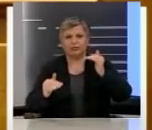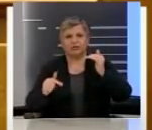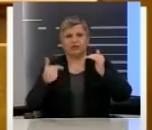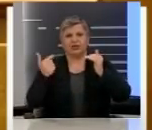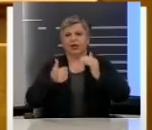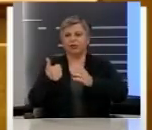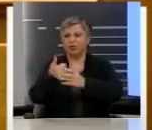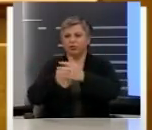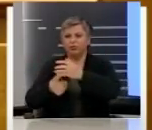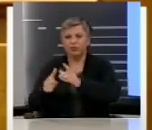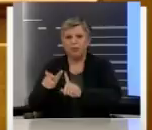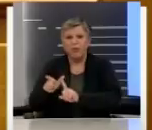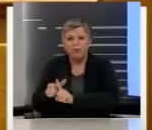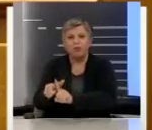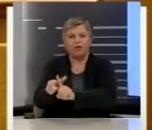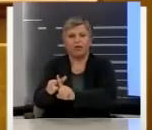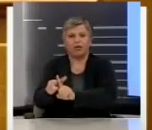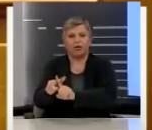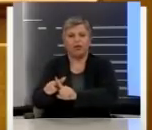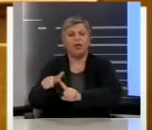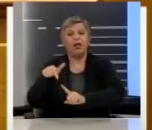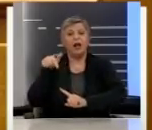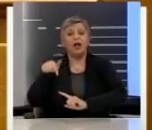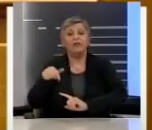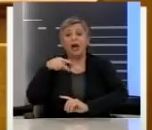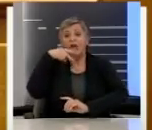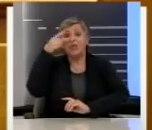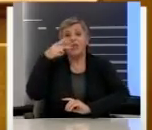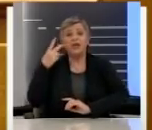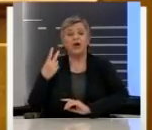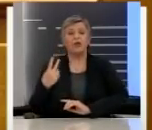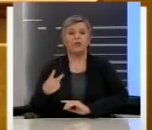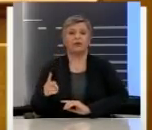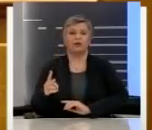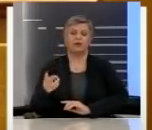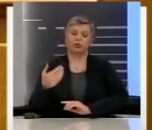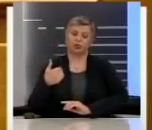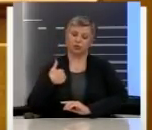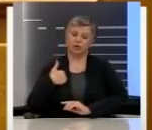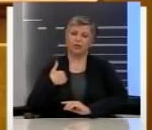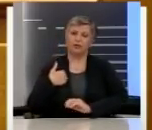Αυτονών τα δικαιώματα. Έχουμε στόχο να υπερασπιστούμε.